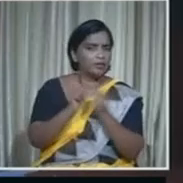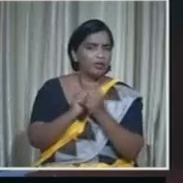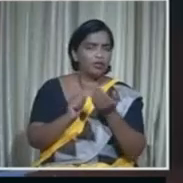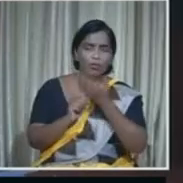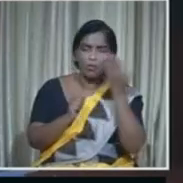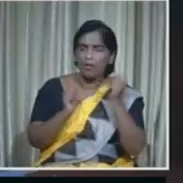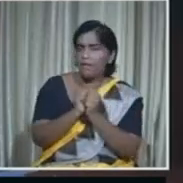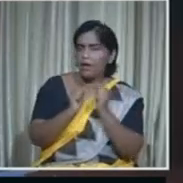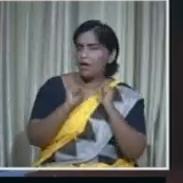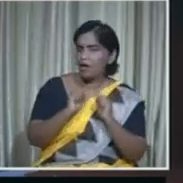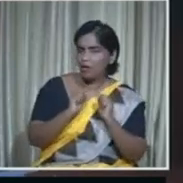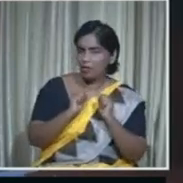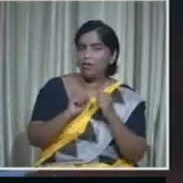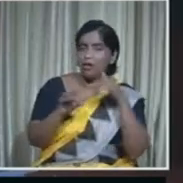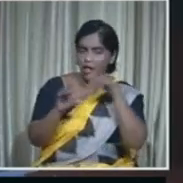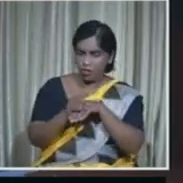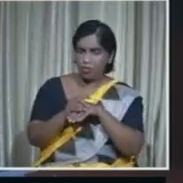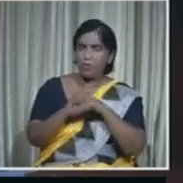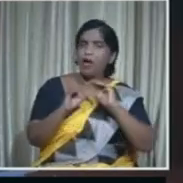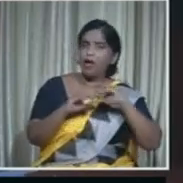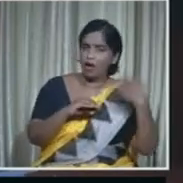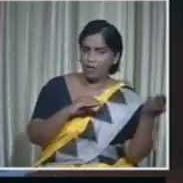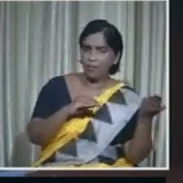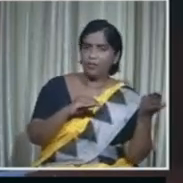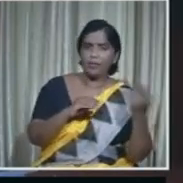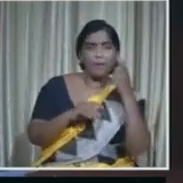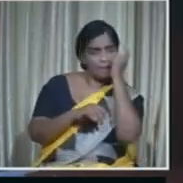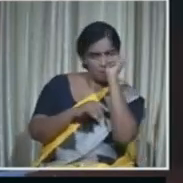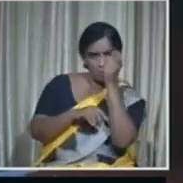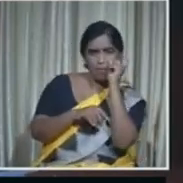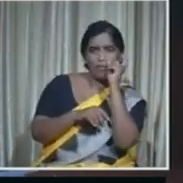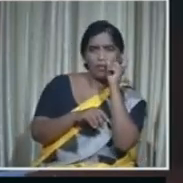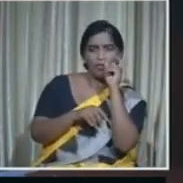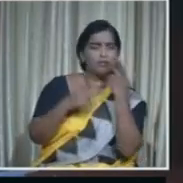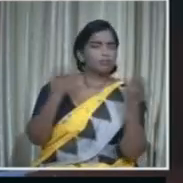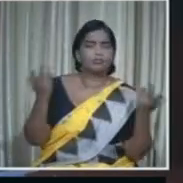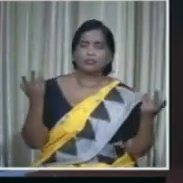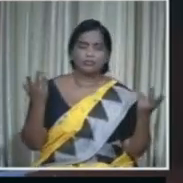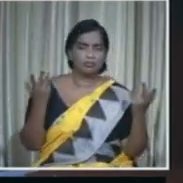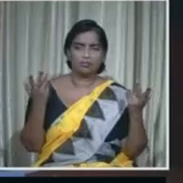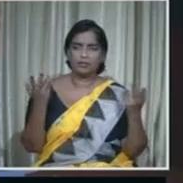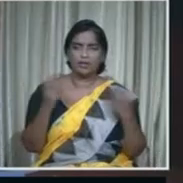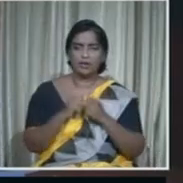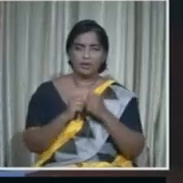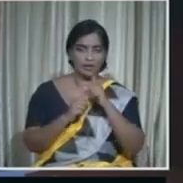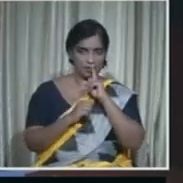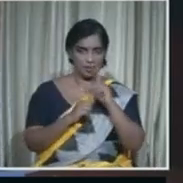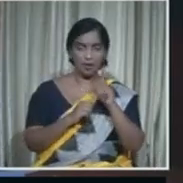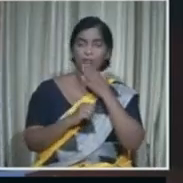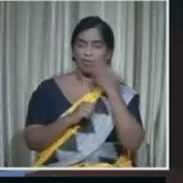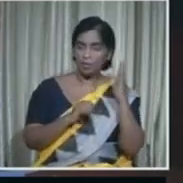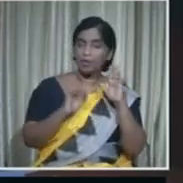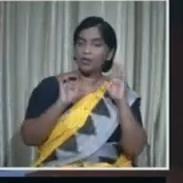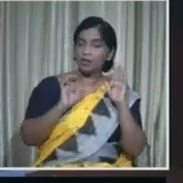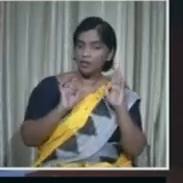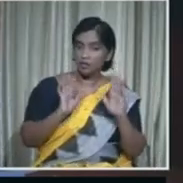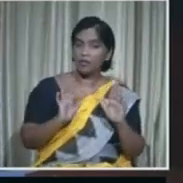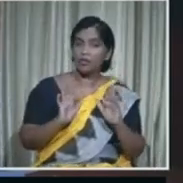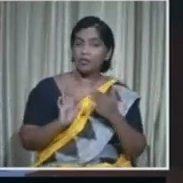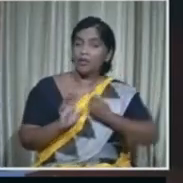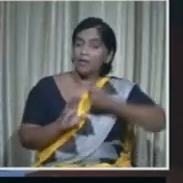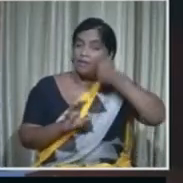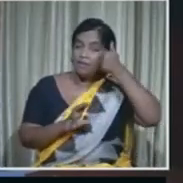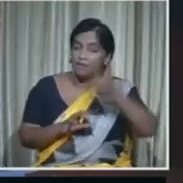මොකද්ද කරන්නේ? ඇතුලෙන්ද පිටතින්ද නිරීක්ෂණ මට්ටමෙන්ද මේ ඕන එකක් අපි සාකච්ඡාවට භාජනය කරන්න පුළුවන්. අතිශය